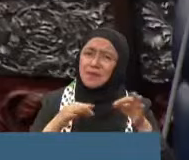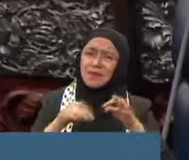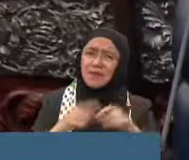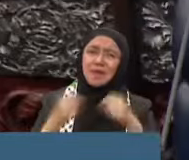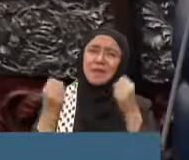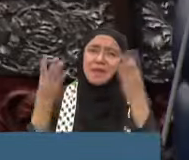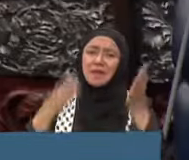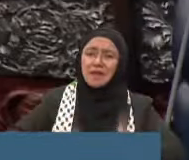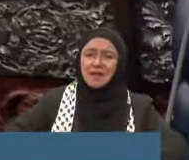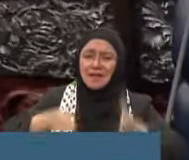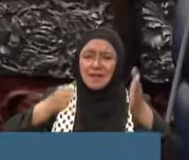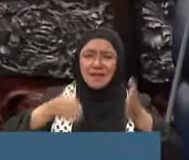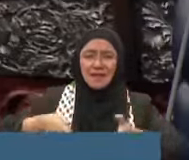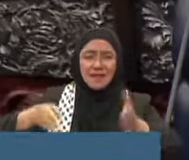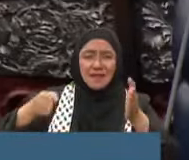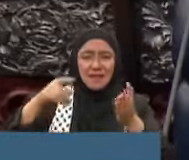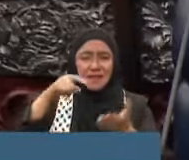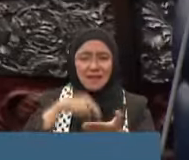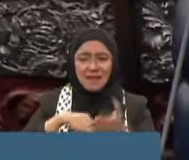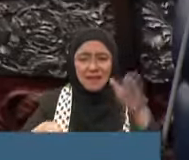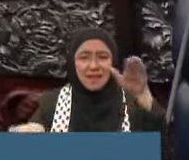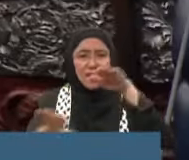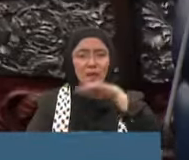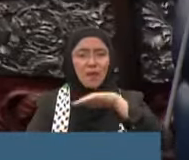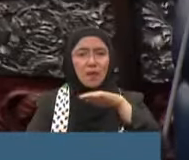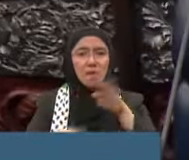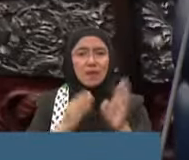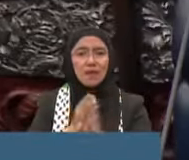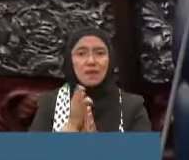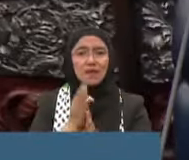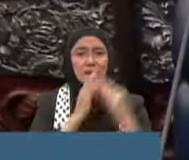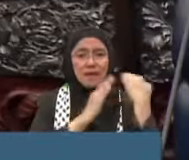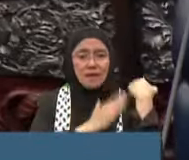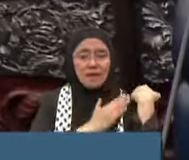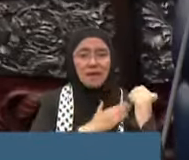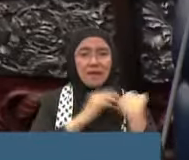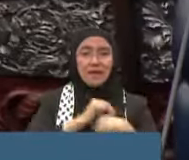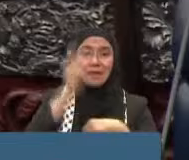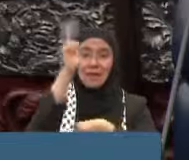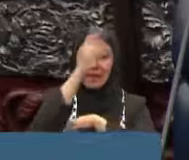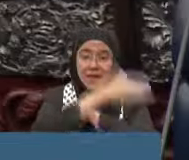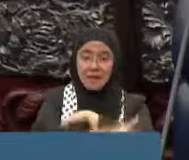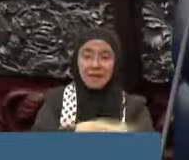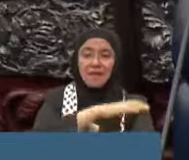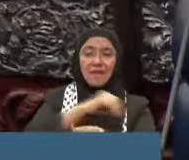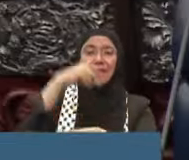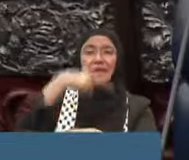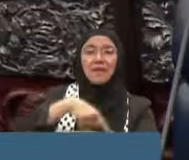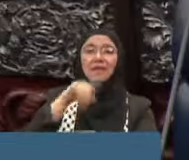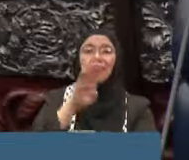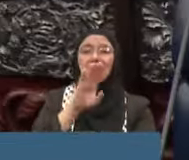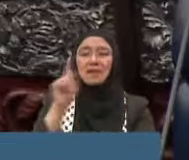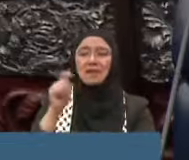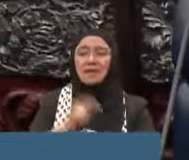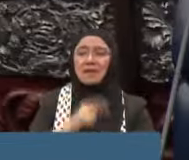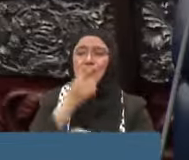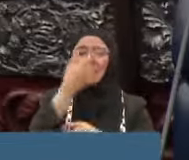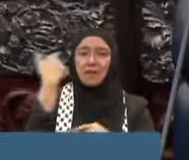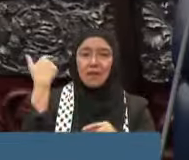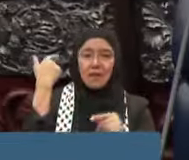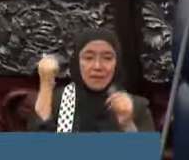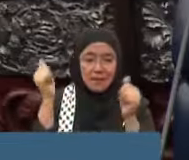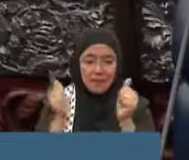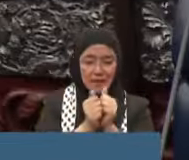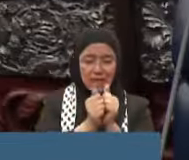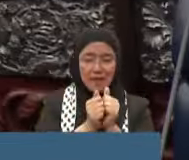jalan-jalan a di bidang apa seliaan kerajaan negeri dan PBT ya sebab itu dengan m apps baik jalan ni kita lebih